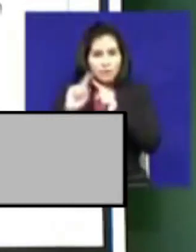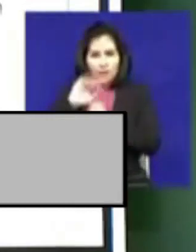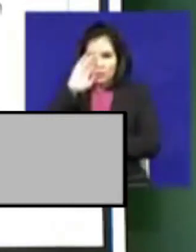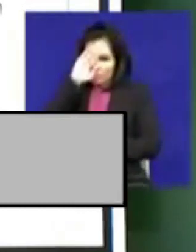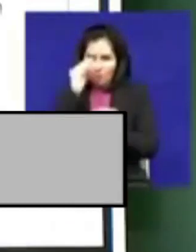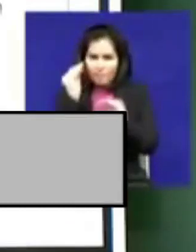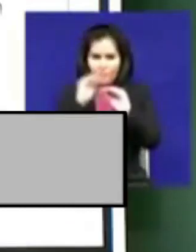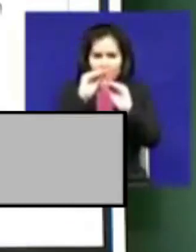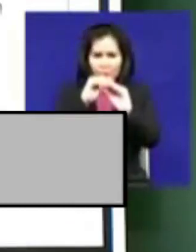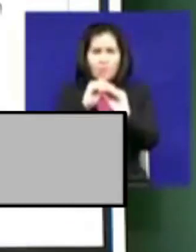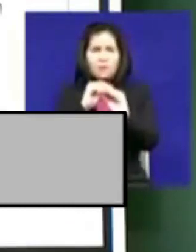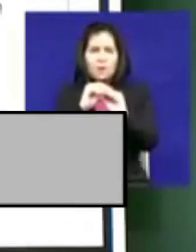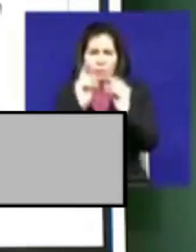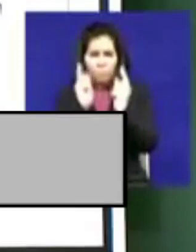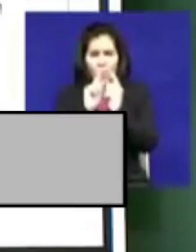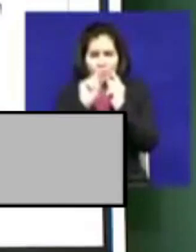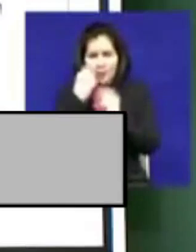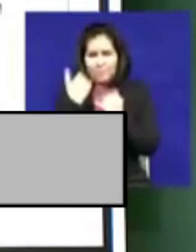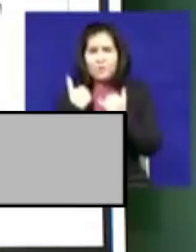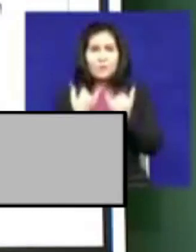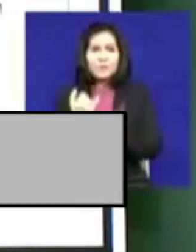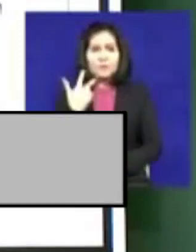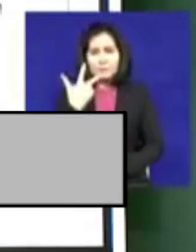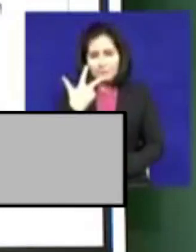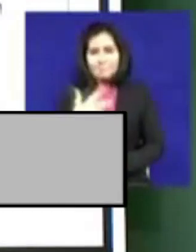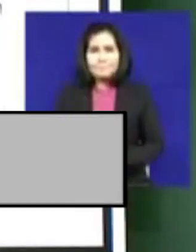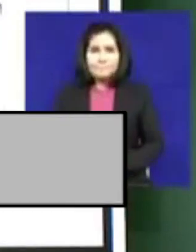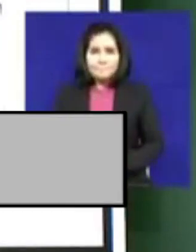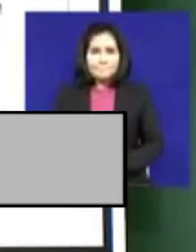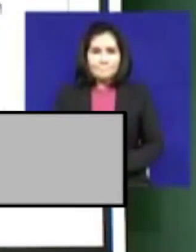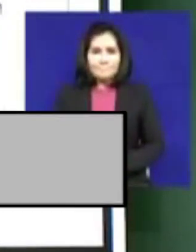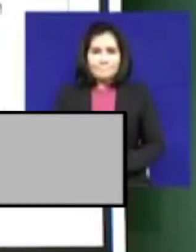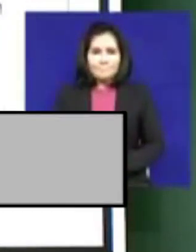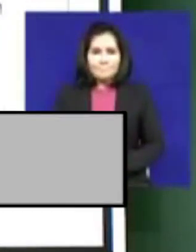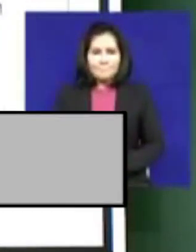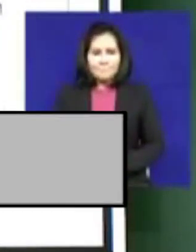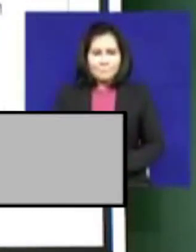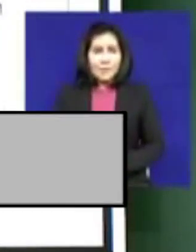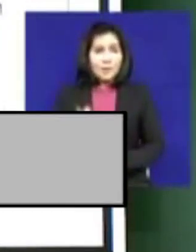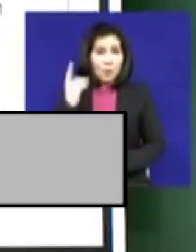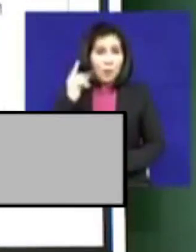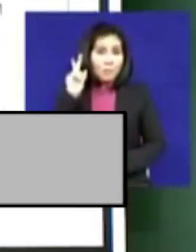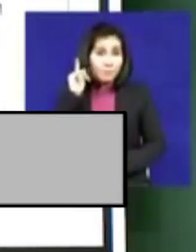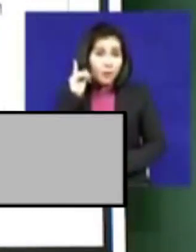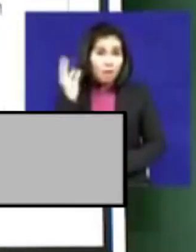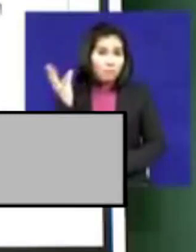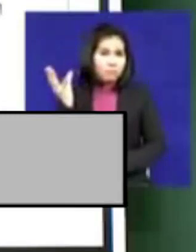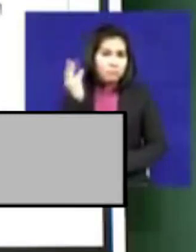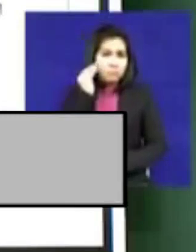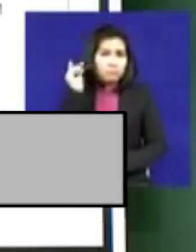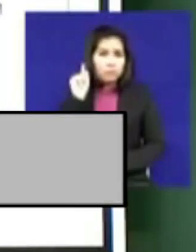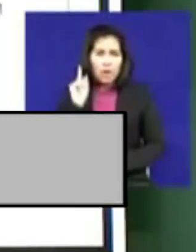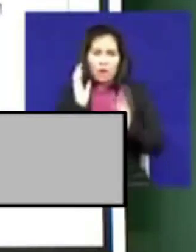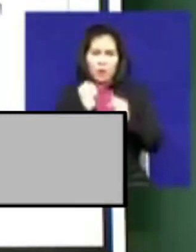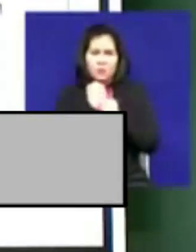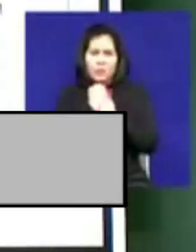ซึ่งมีจำนวนเพิ่มขึ้นเนี่ย3รายนะครับแล้วเราก็ยังคงได้รับทราบข่าวเมื่อวานนะครับที่บุคลากรทาง